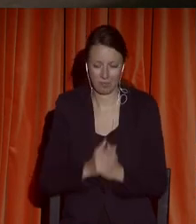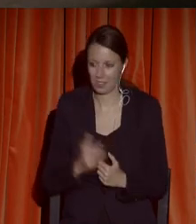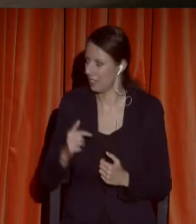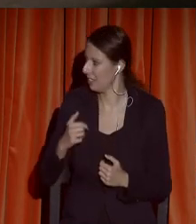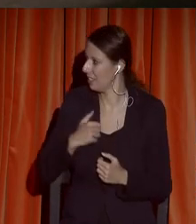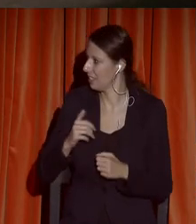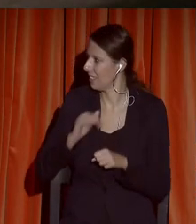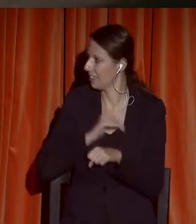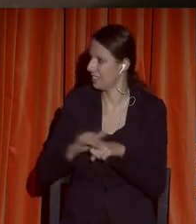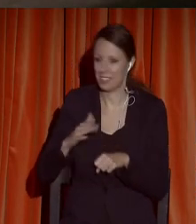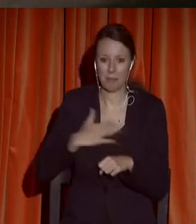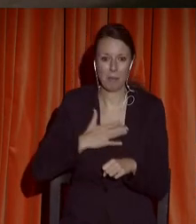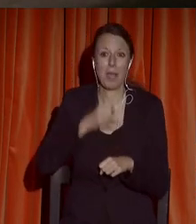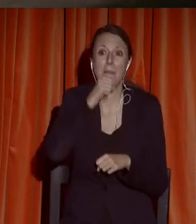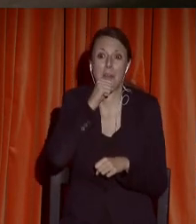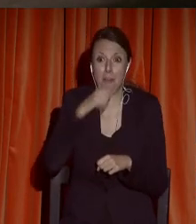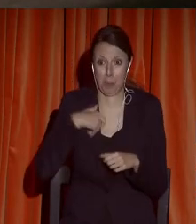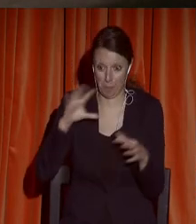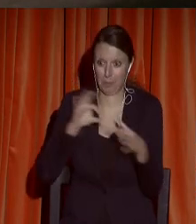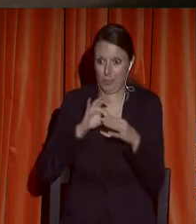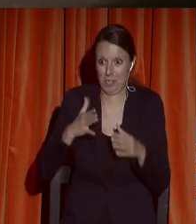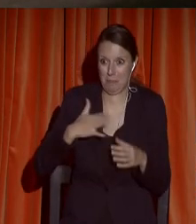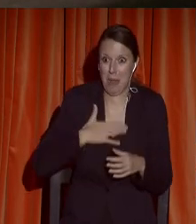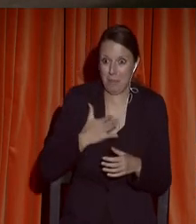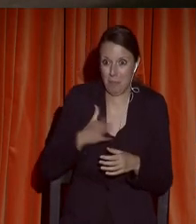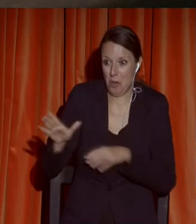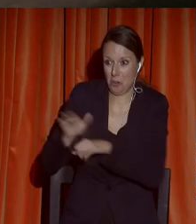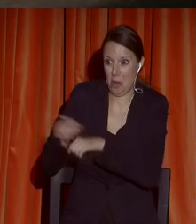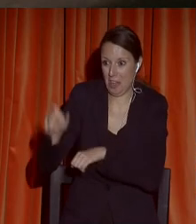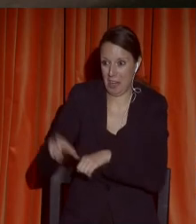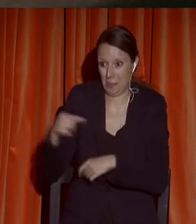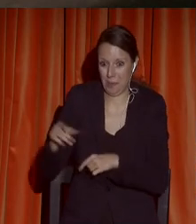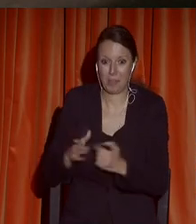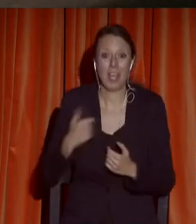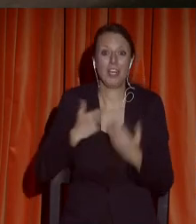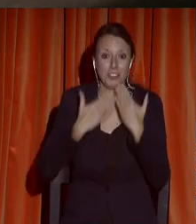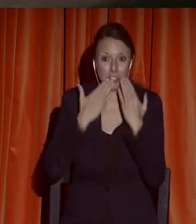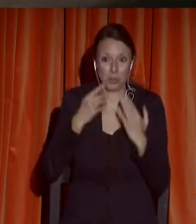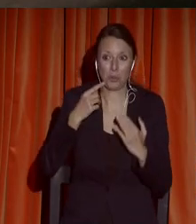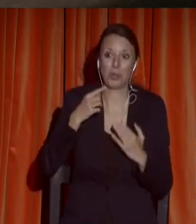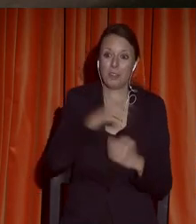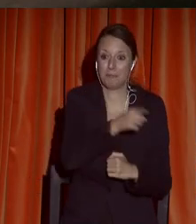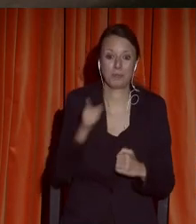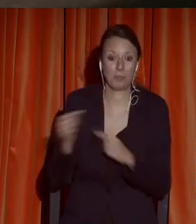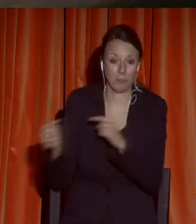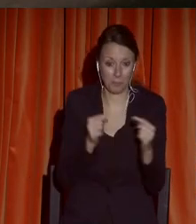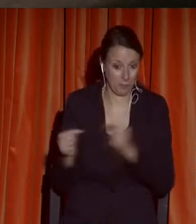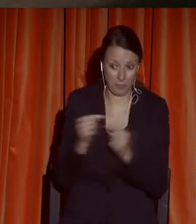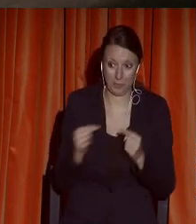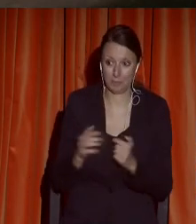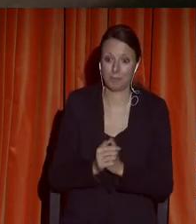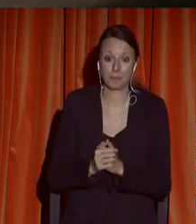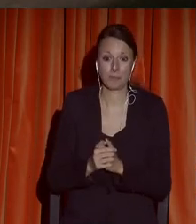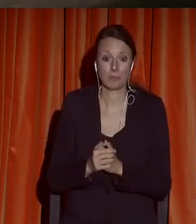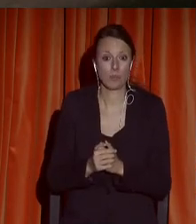mikrofon podłączony. Bardzo serdecznie dziękuję za te głosy. Ja faktycznie, myśląc o